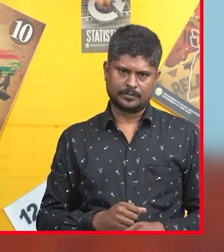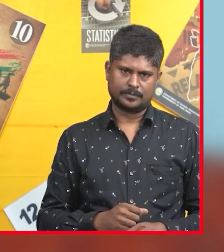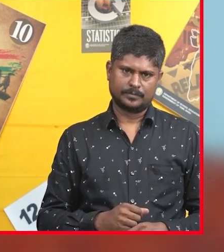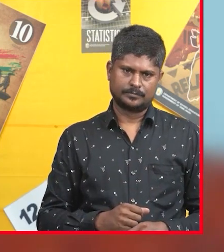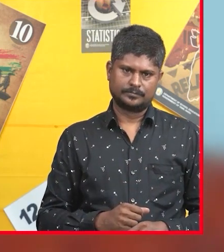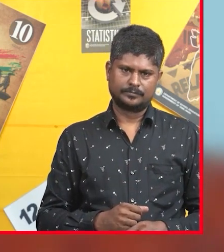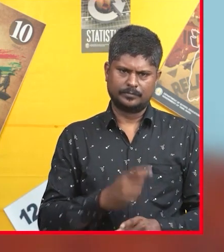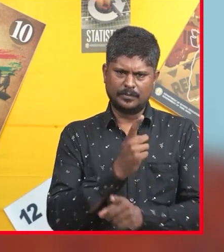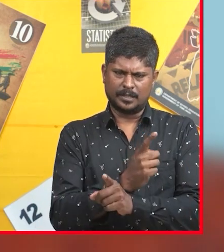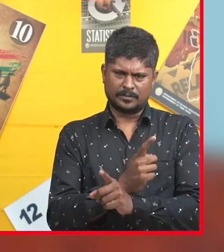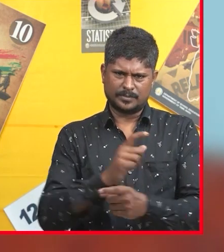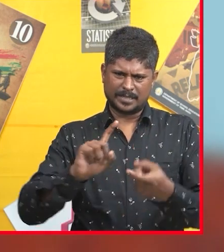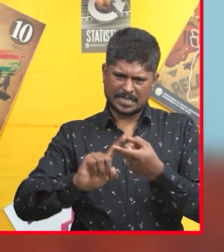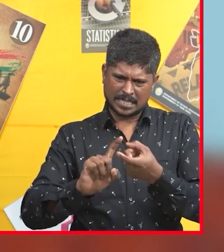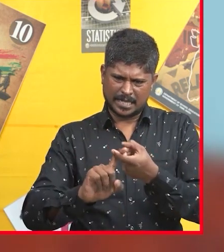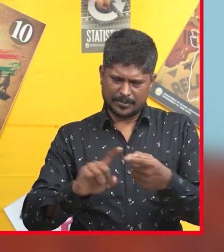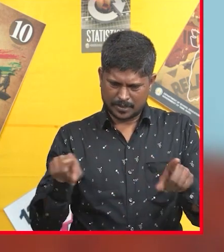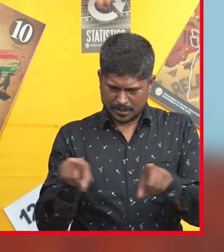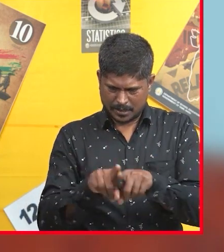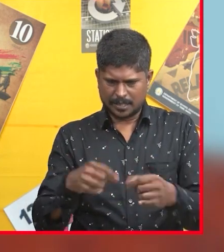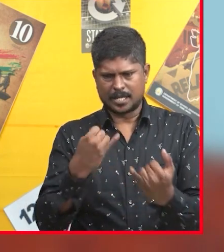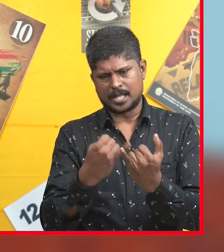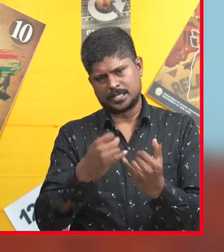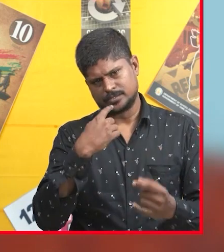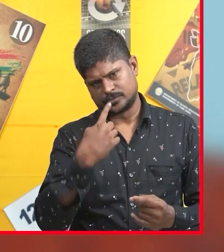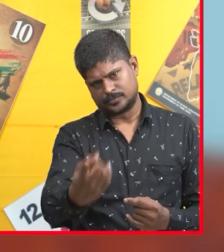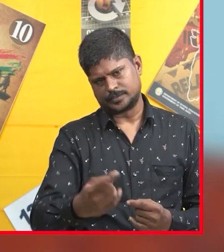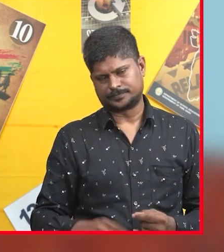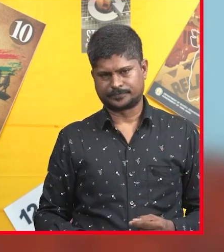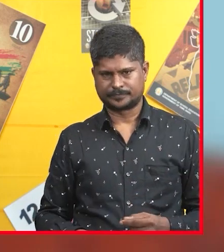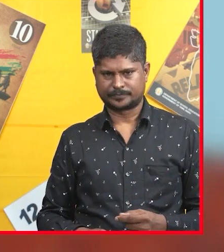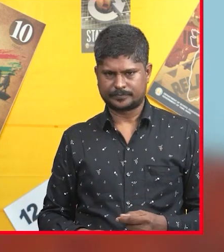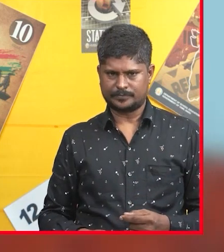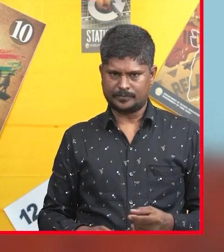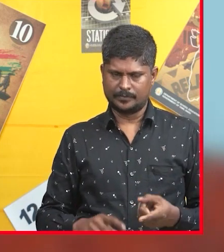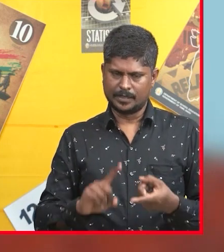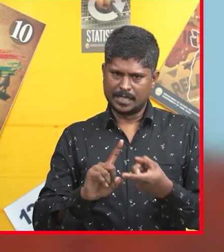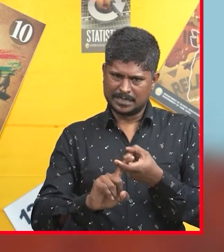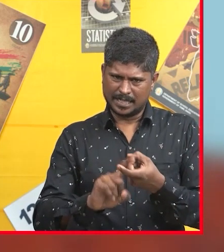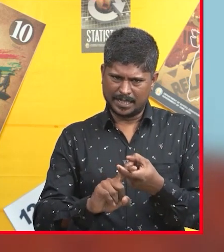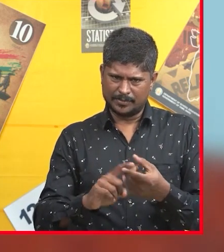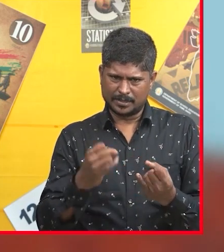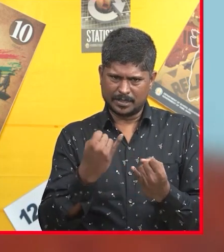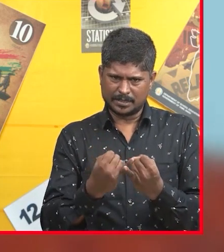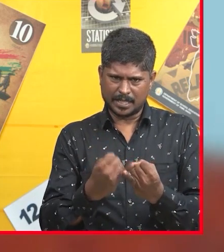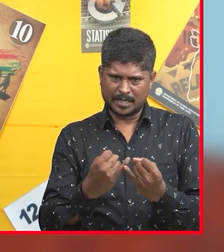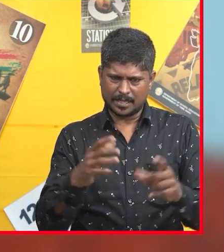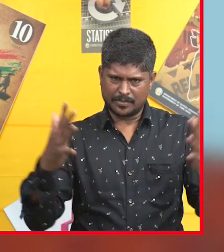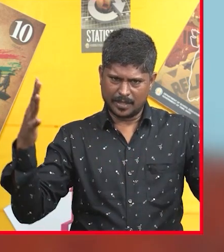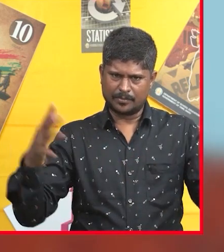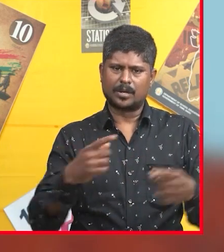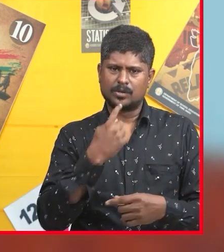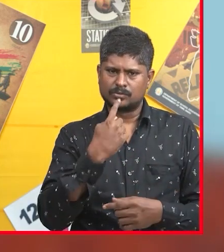முழுக்க போர்க்கள செய்திகள் காணப்படும். சரிங்களா, போர்க்களம், போர்க்கள காட்சிகள், போர் எப்படி நடக்கும்,